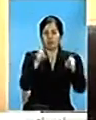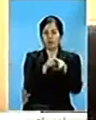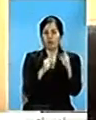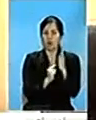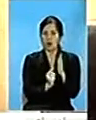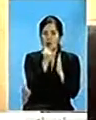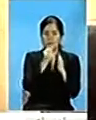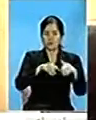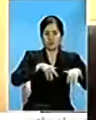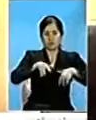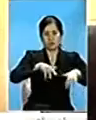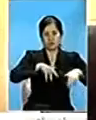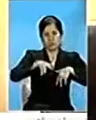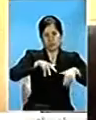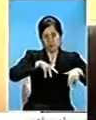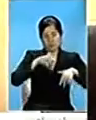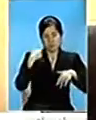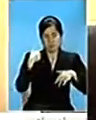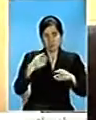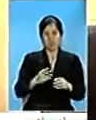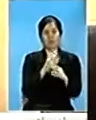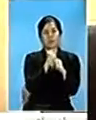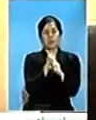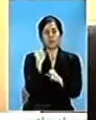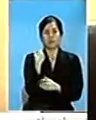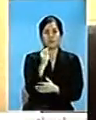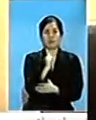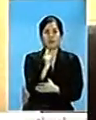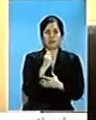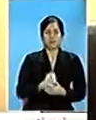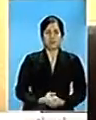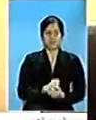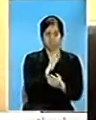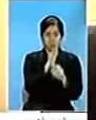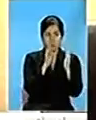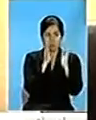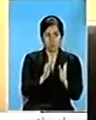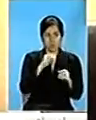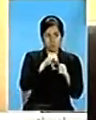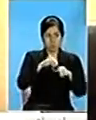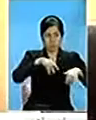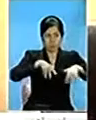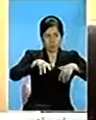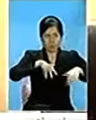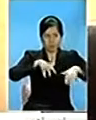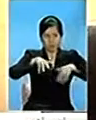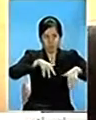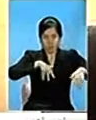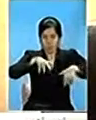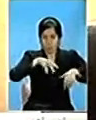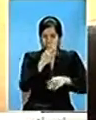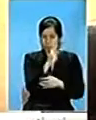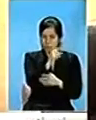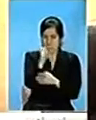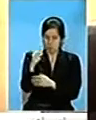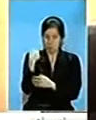ชุมชนผลเป็นยังไงผลก็คือว่าเมื่อคนในชุมชนเห็นฝีมือของผู้คน